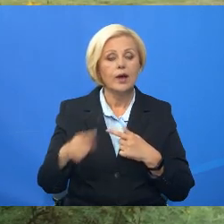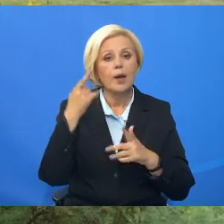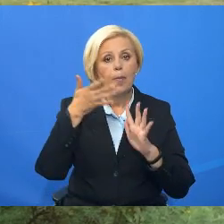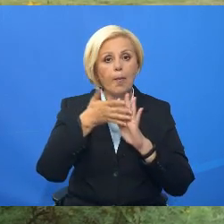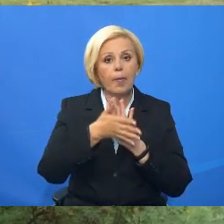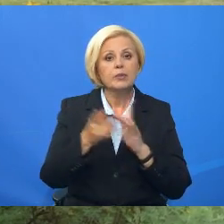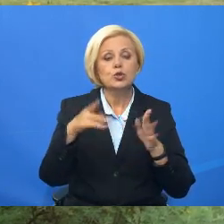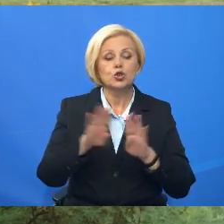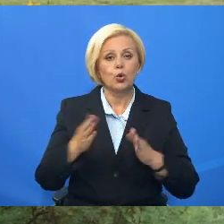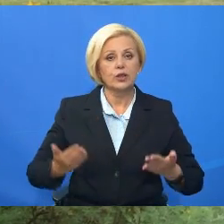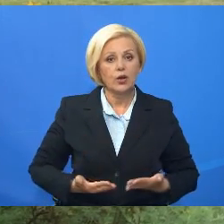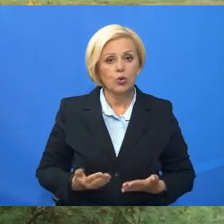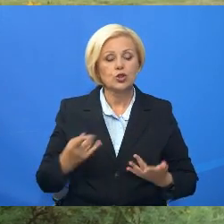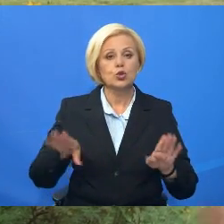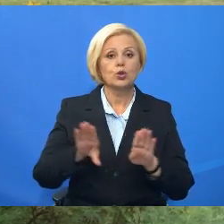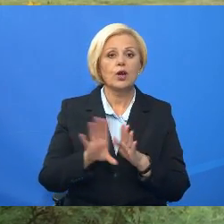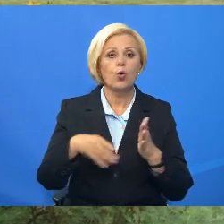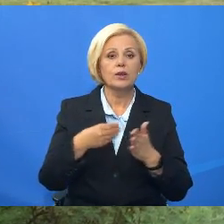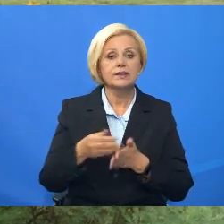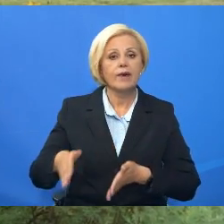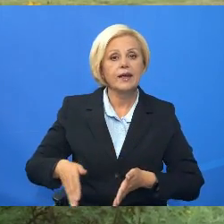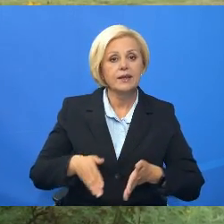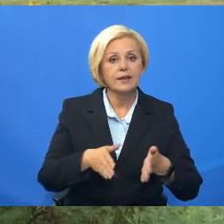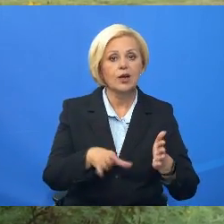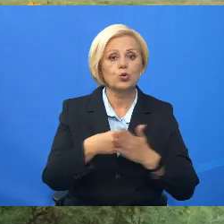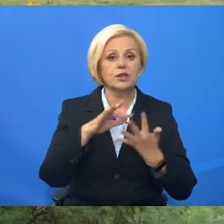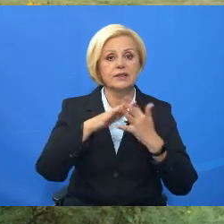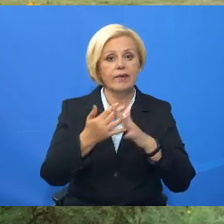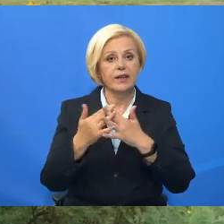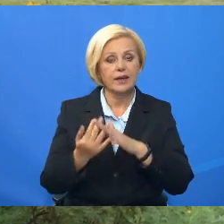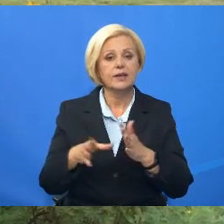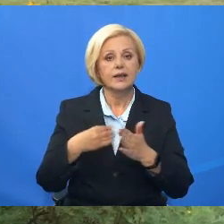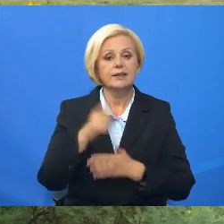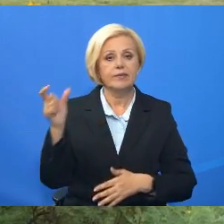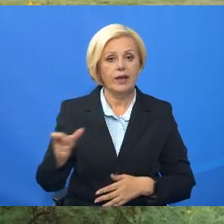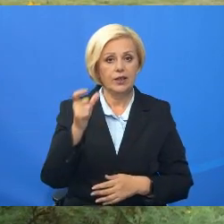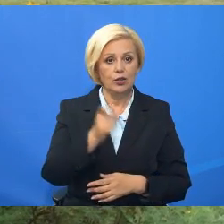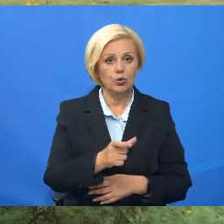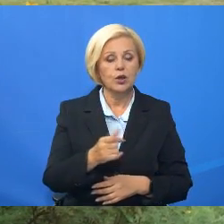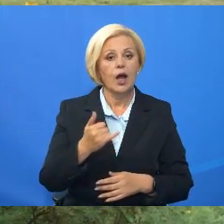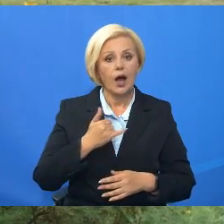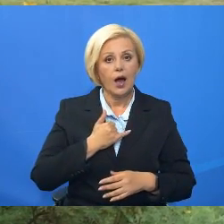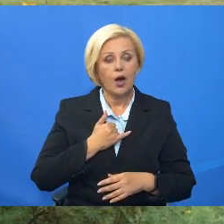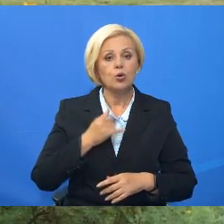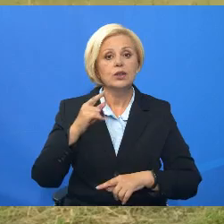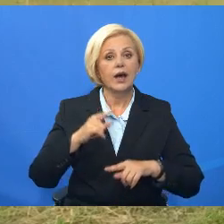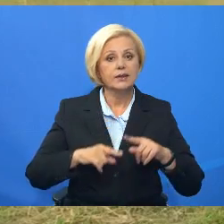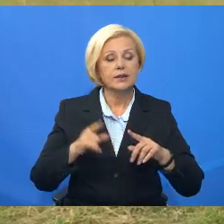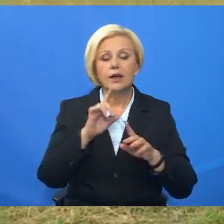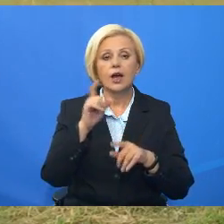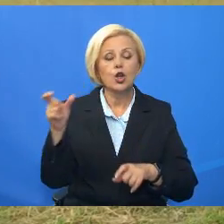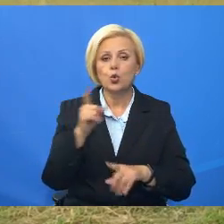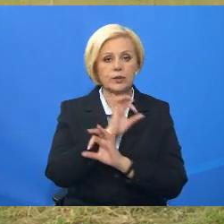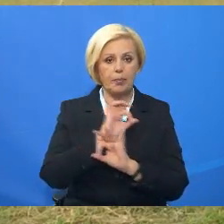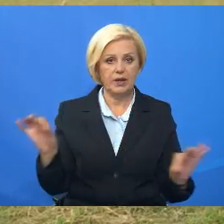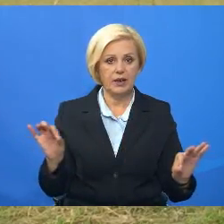понимать, что такое жизнь, что такое свои дорожки, своя деревня и свои люди. А у нас народ действительно замечательный.